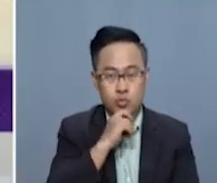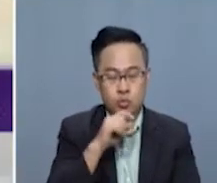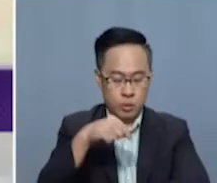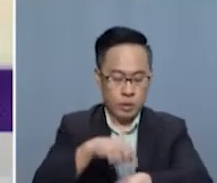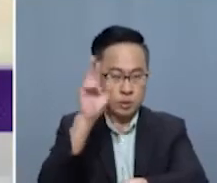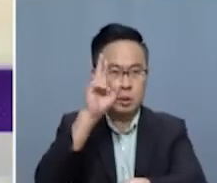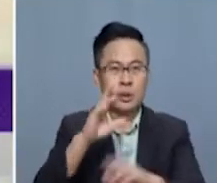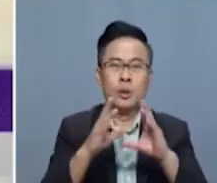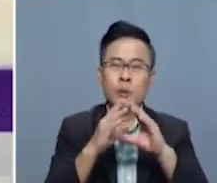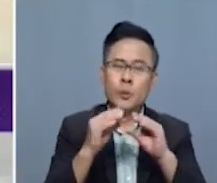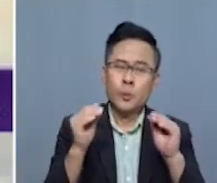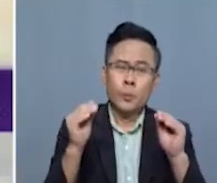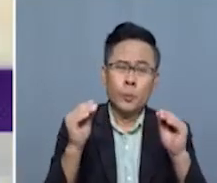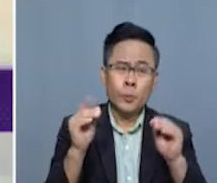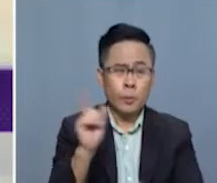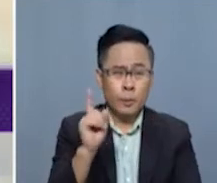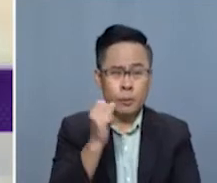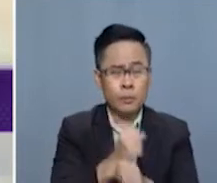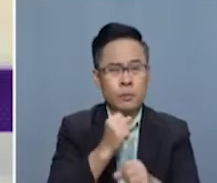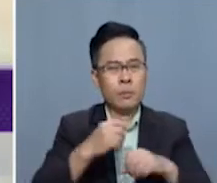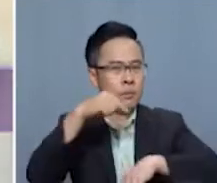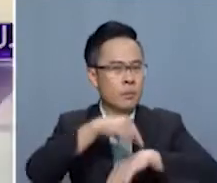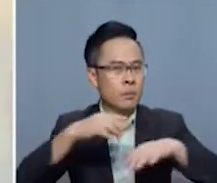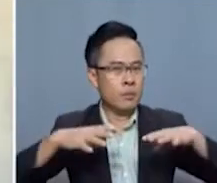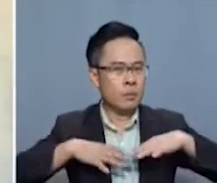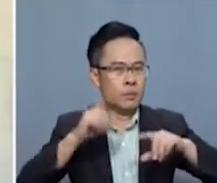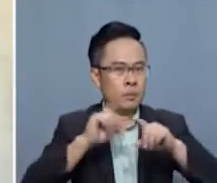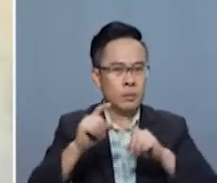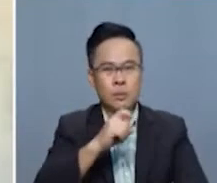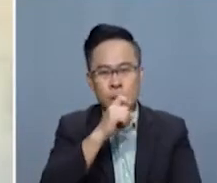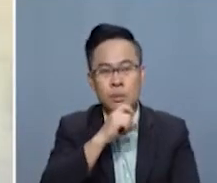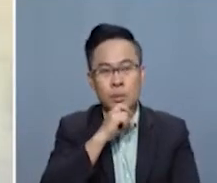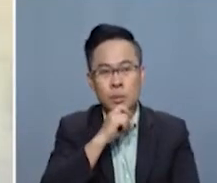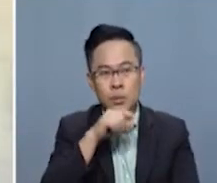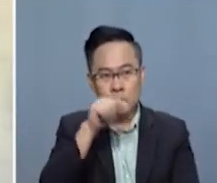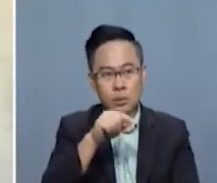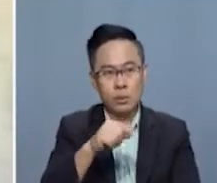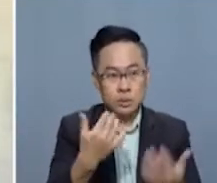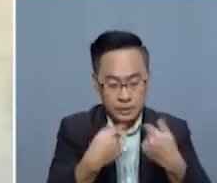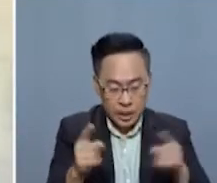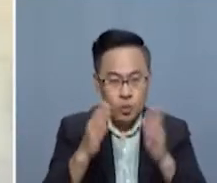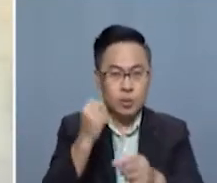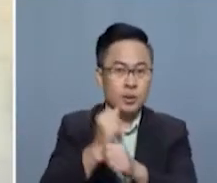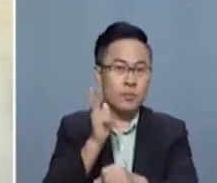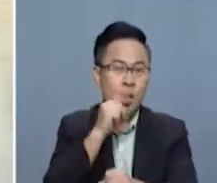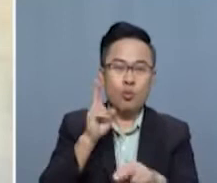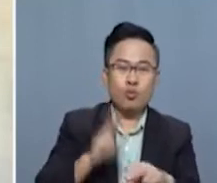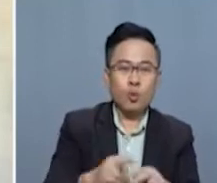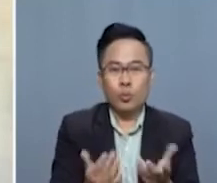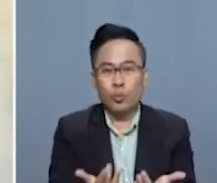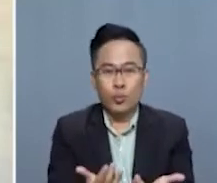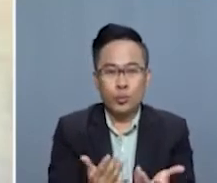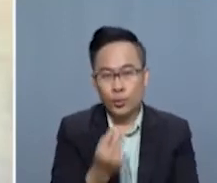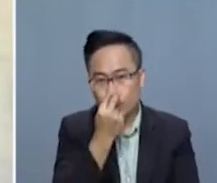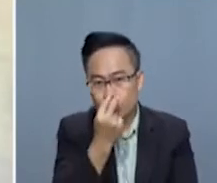ยงวันนี้ก็อาจจะดูเงียบเหงาไปบ้างนะคะเพราะว่าเป็นช่วงพักกลางวันค่ะแต่ว่าที่ยังคงหนาตาหนาแน่นอยู่ก็คือบรรดาสื่อมวลชนนะคะที่ยังค